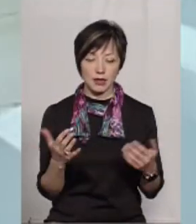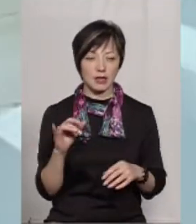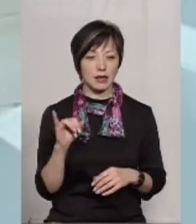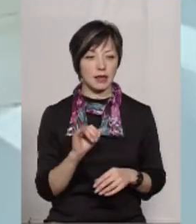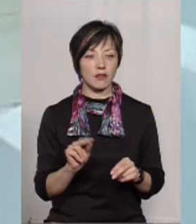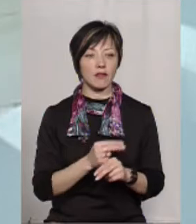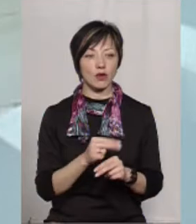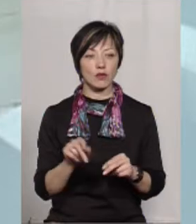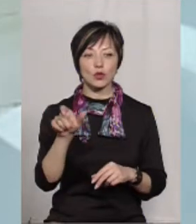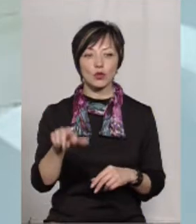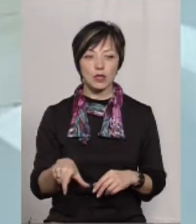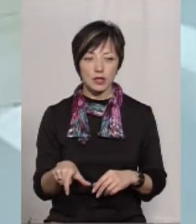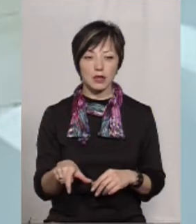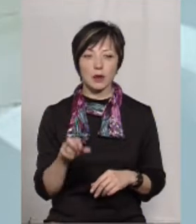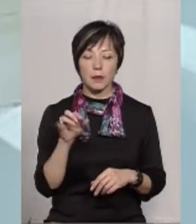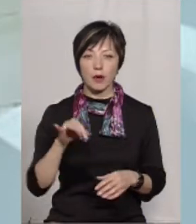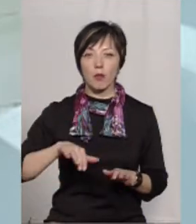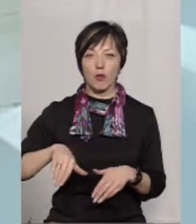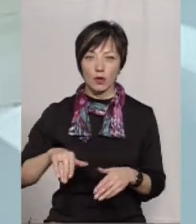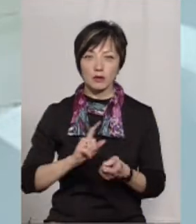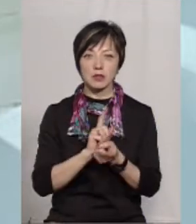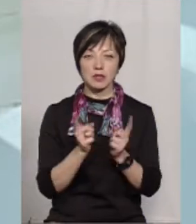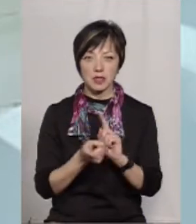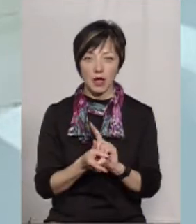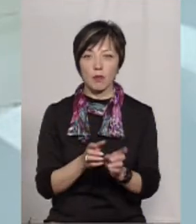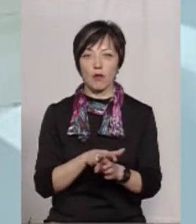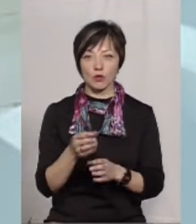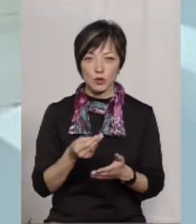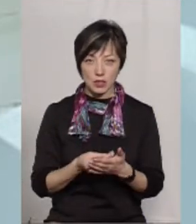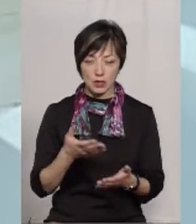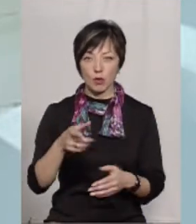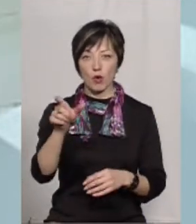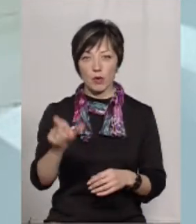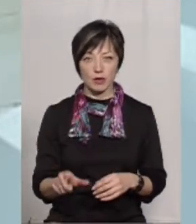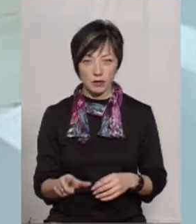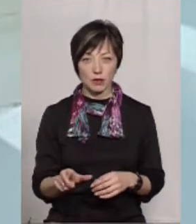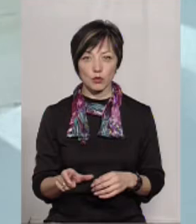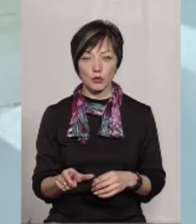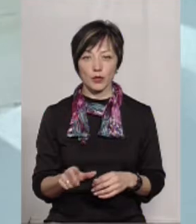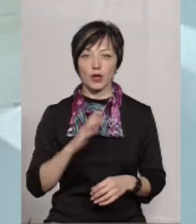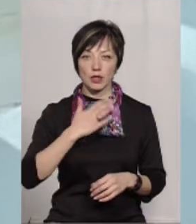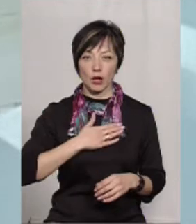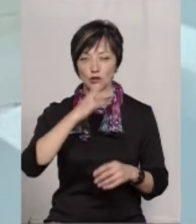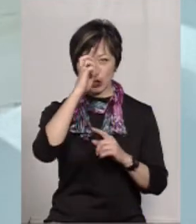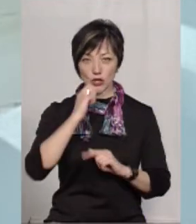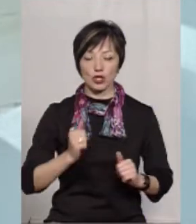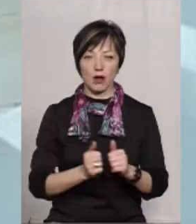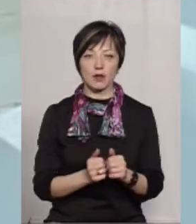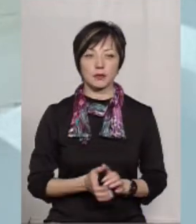і виховати ту людину, яка би потім стала би повноцінним громадянином нашої